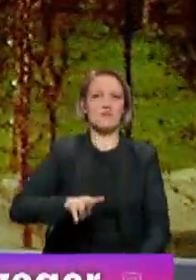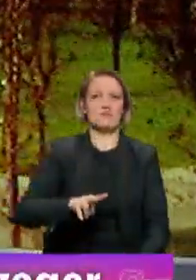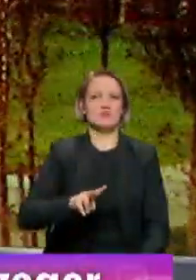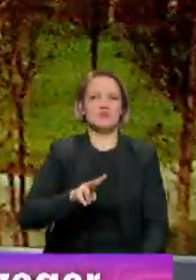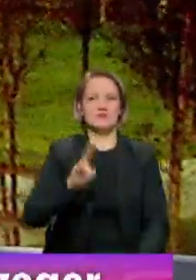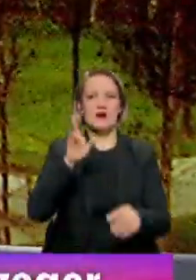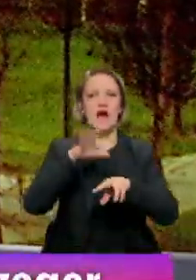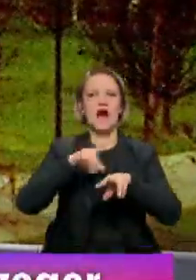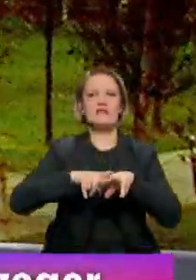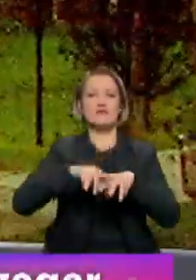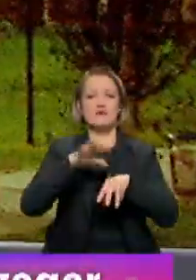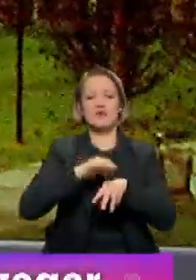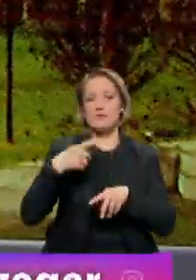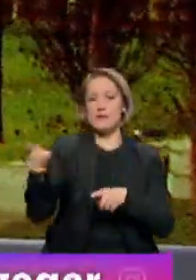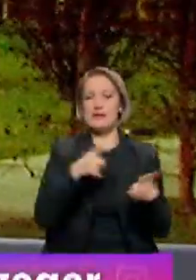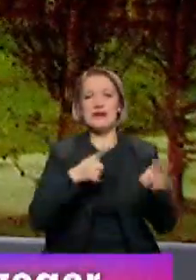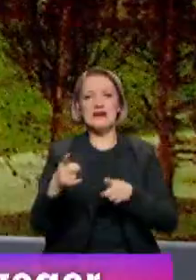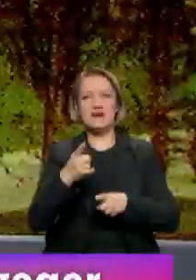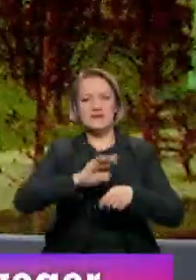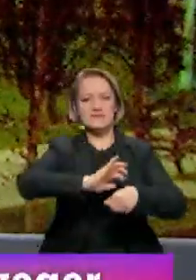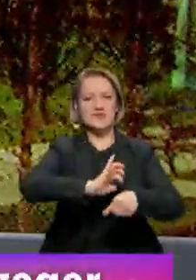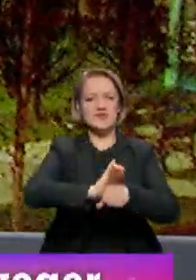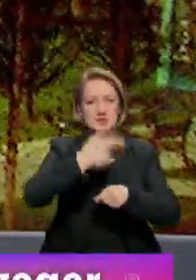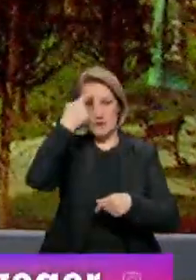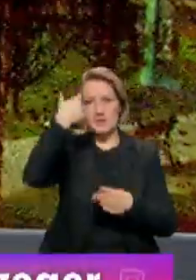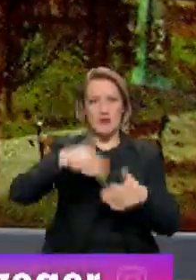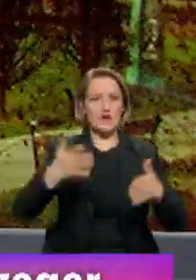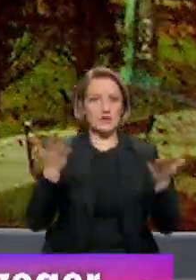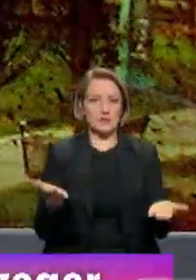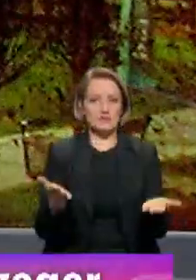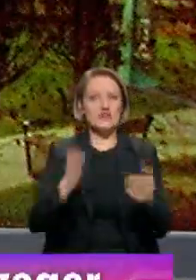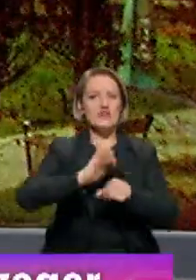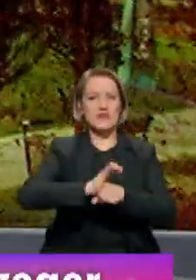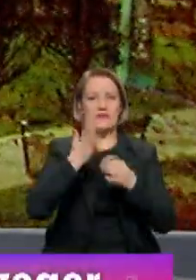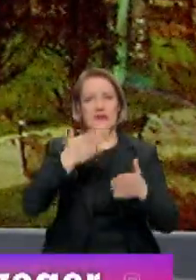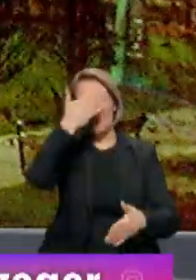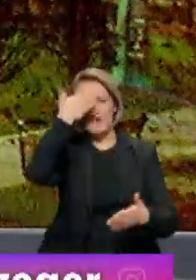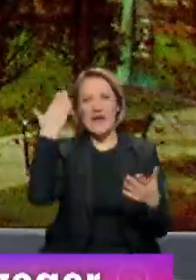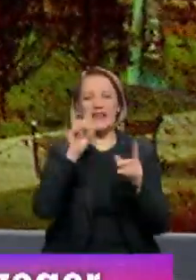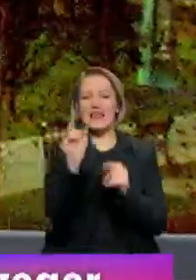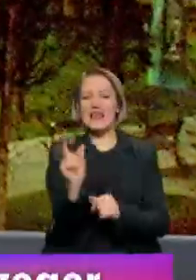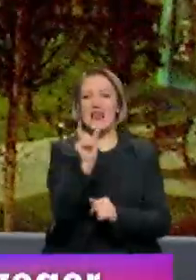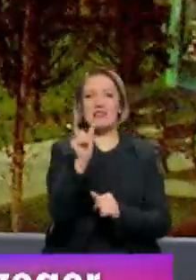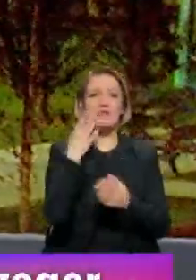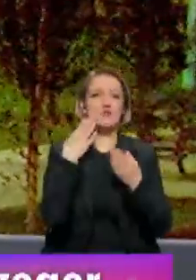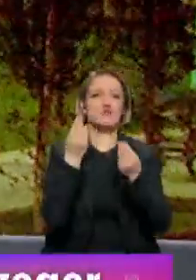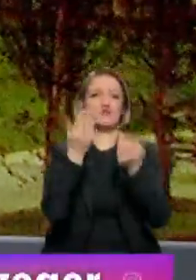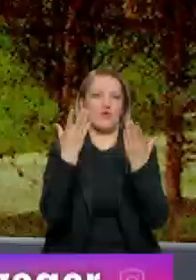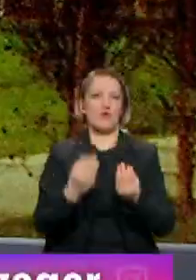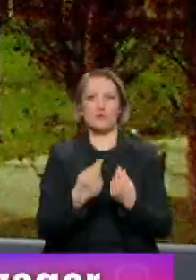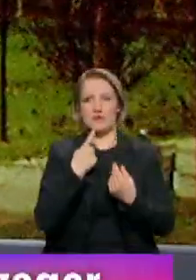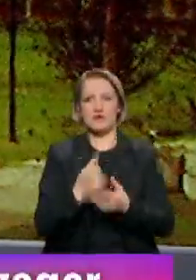anestezi doktorları birbirlerine şiddet göstermesine şaştık kaldık Demek ki şiddet de cahil kelimesi ile çürümüş oldu